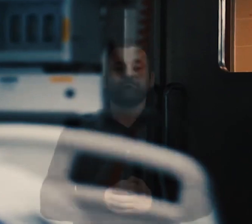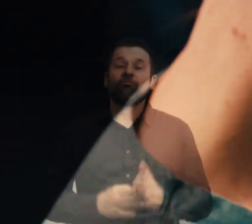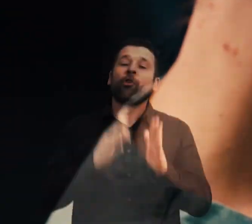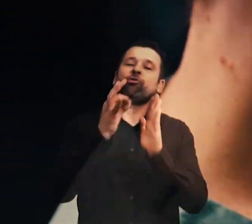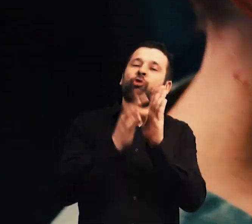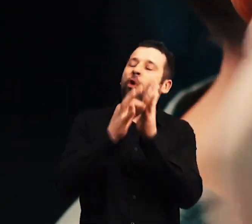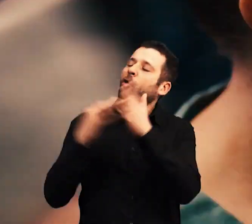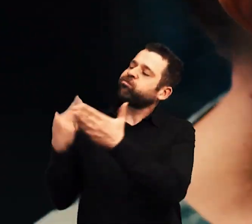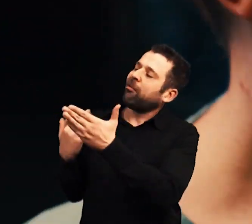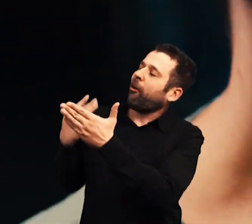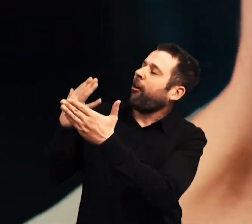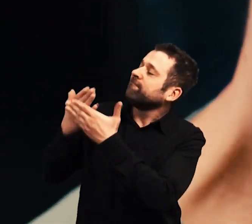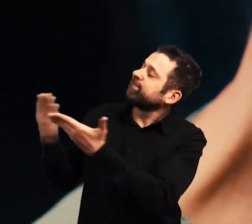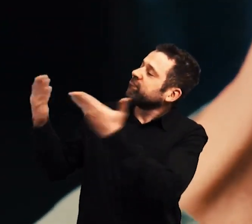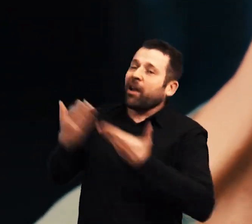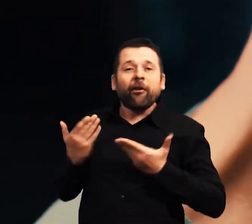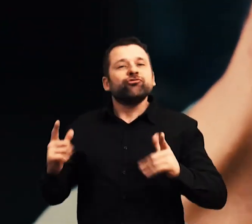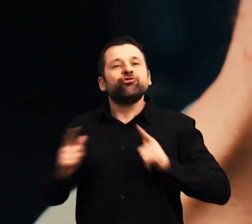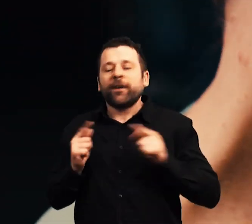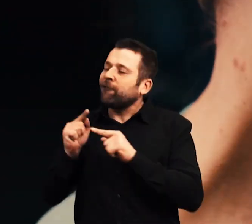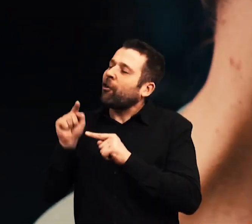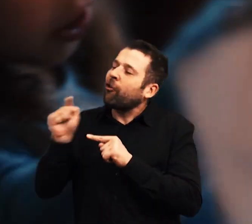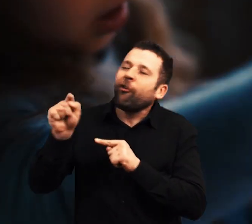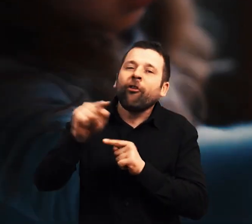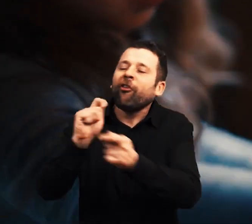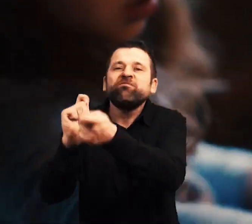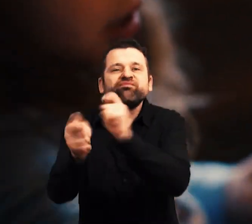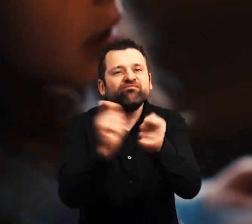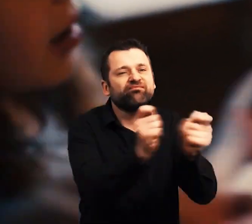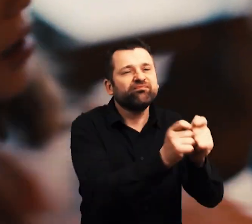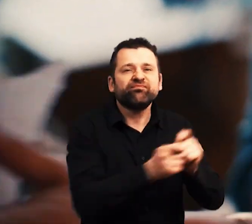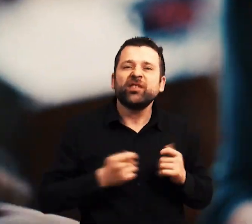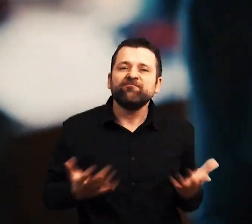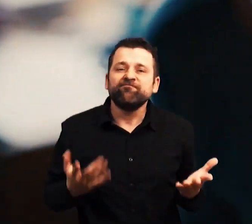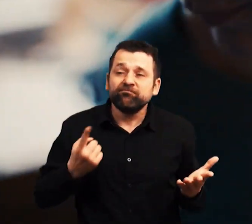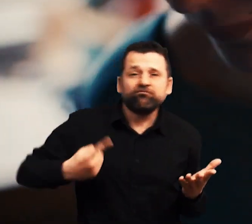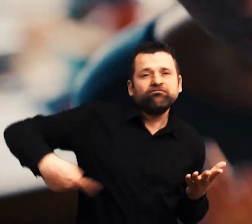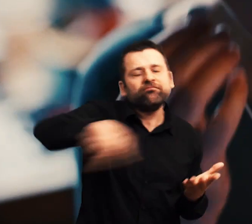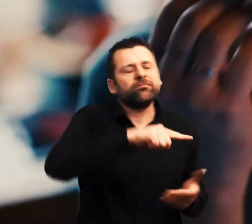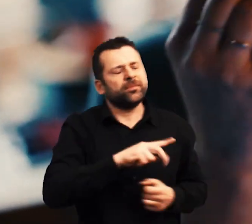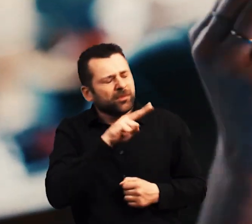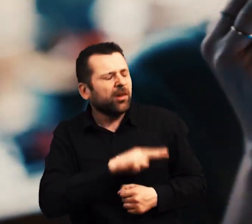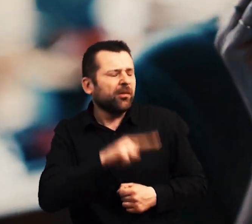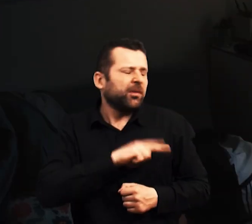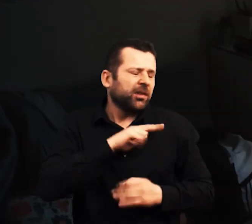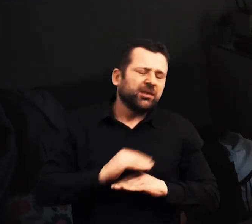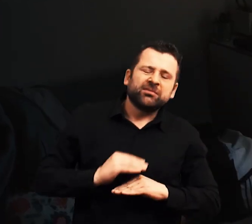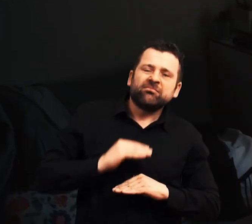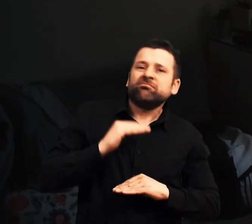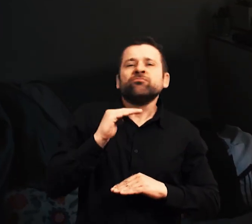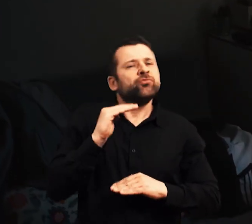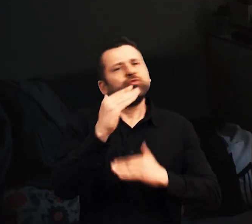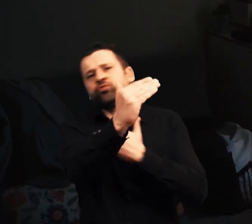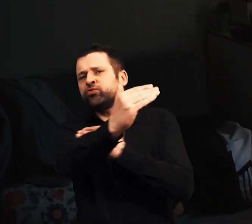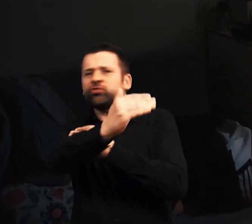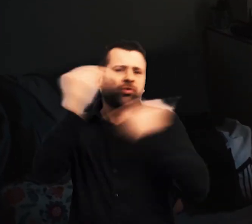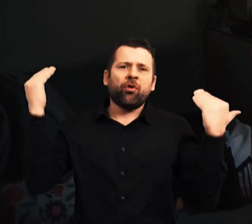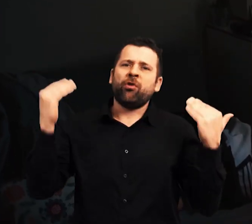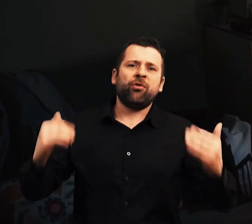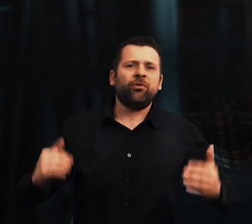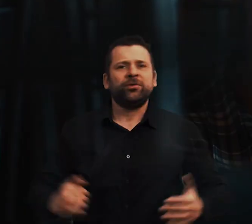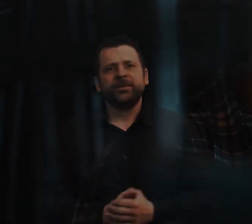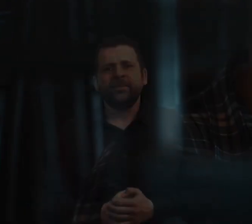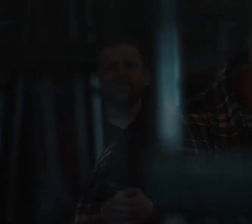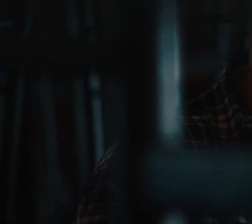Na každém z nás se poslední měsíce podepsali jinak. Ale všichni se shodneme, že už toho